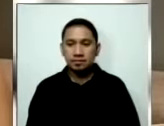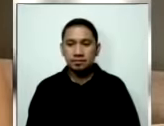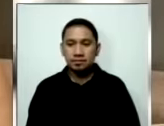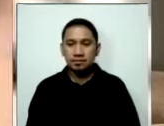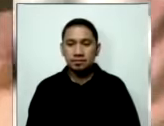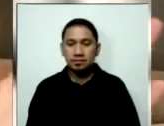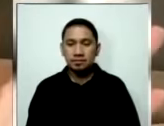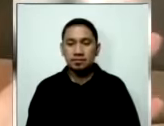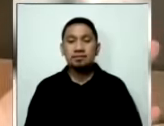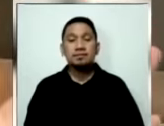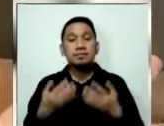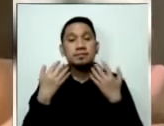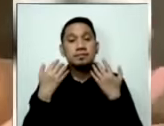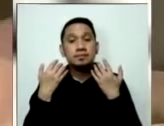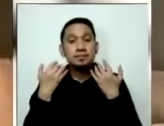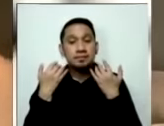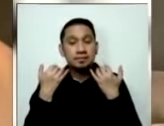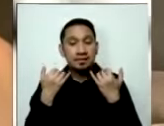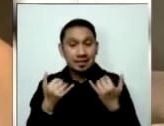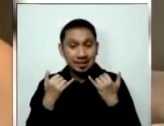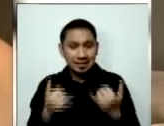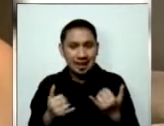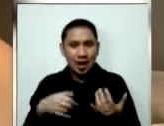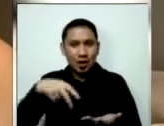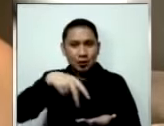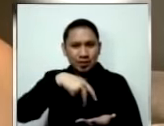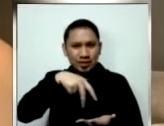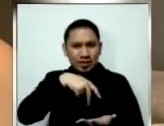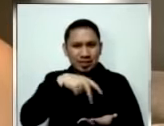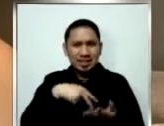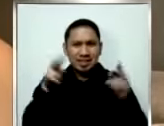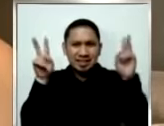There's a new dance craze in town, ang